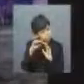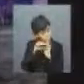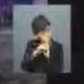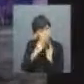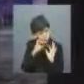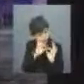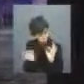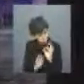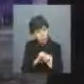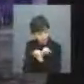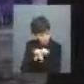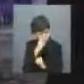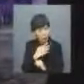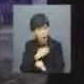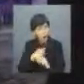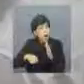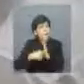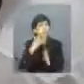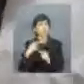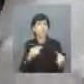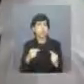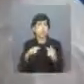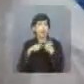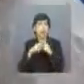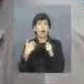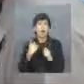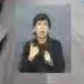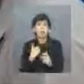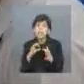สื่อโซเชียลมีเดียเพราะเป็นต้นเหตุของความขัดแย้งก็อาจจะเป็